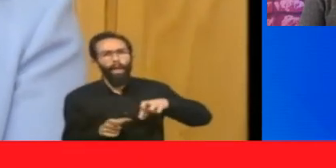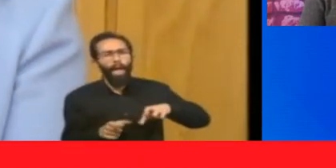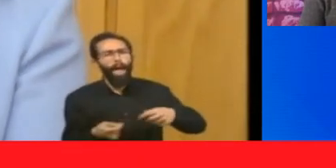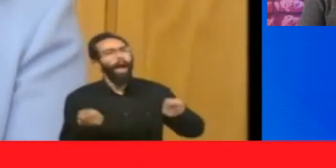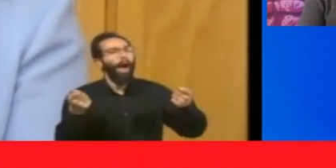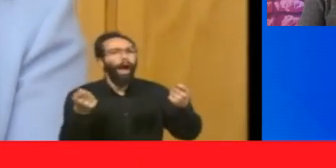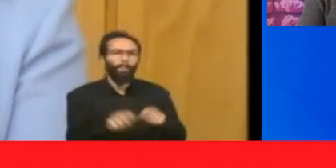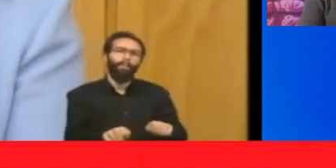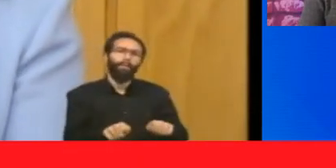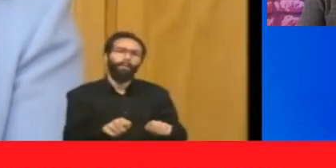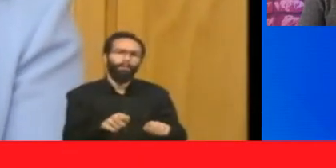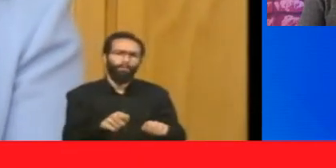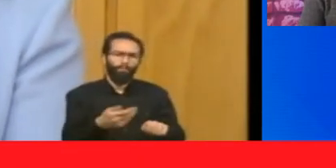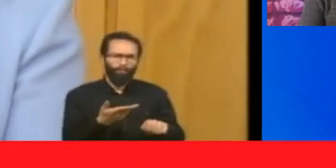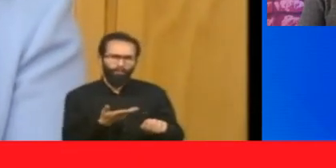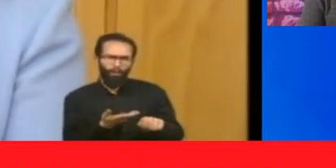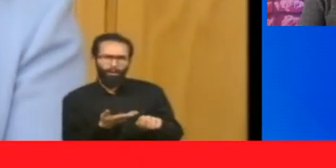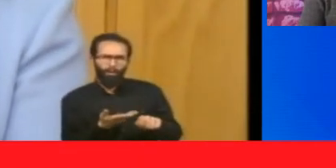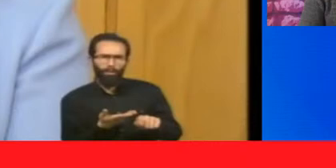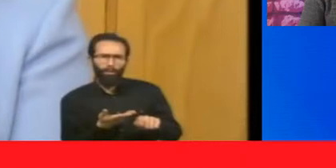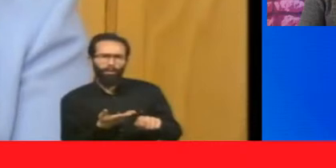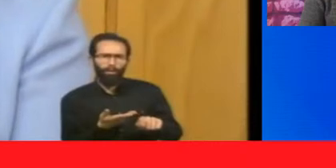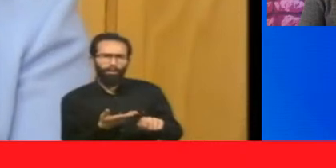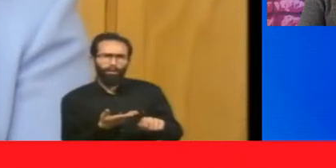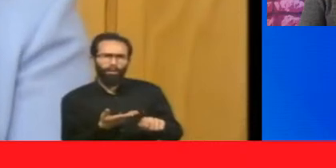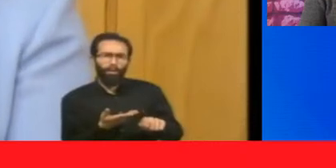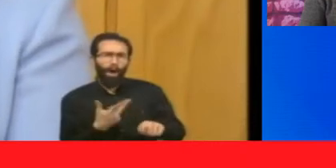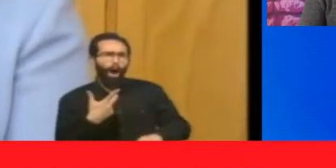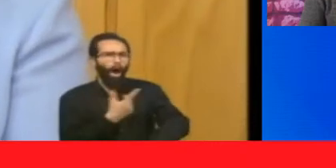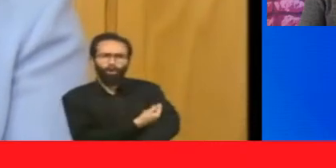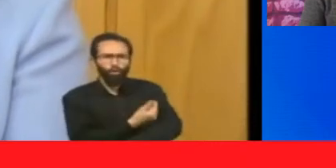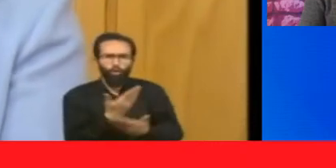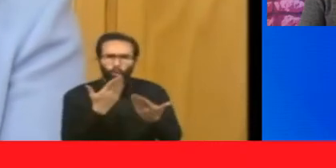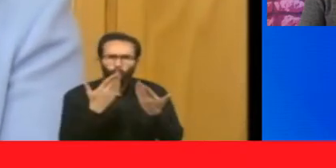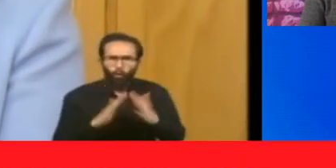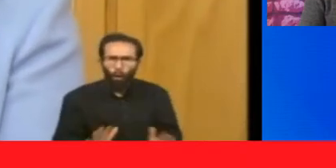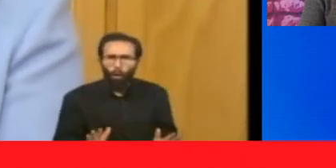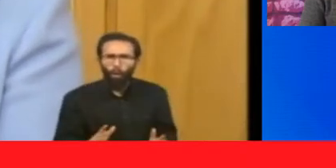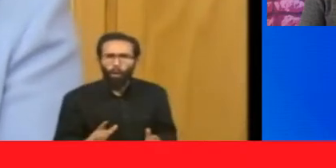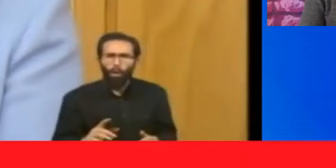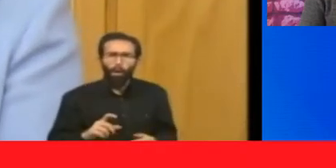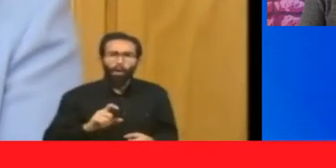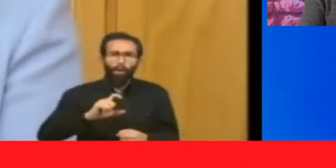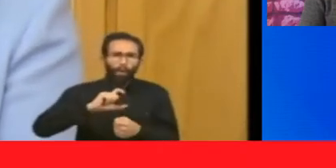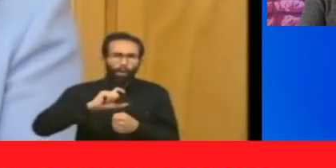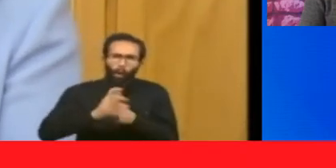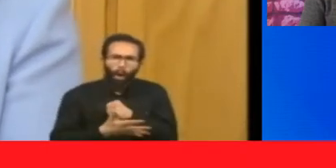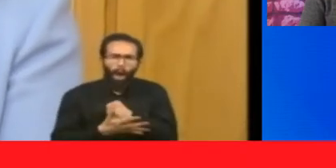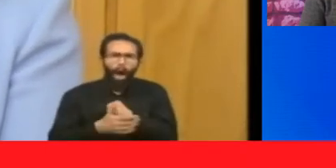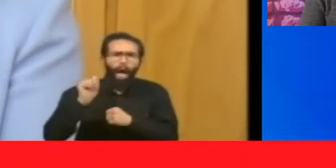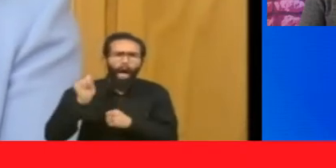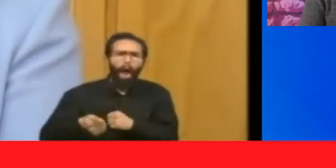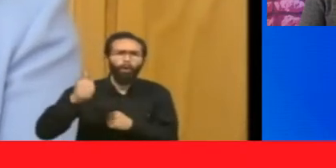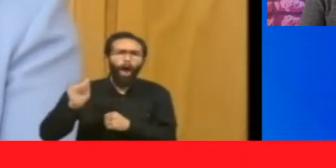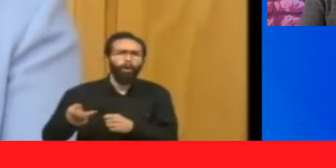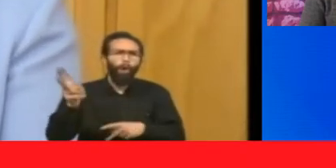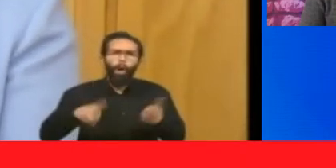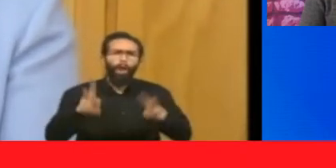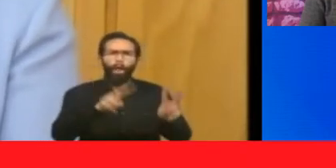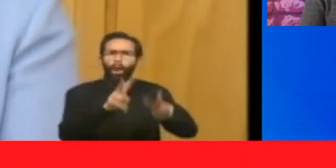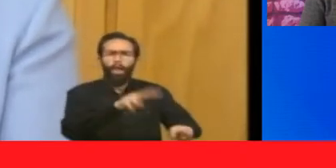davası açmak olmuştur değerli arkadaşlar. Aşı yok. Pandemi her gün can almaya devam